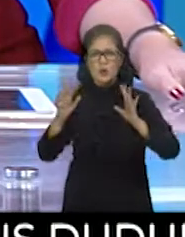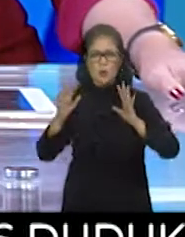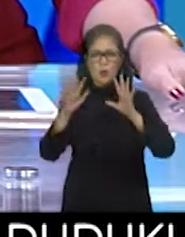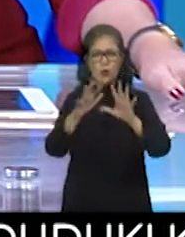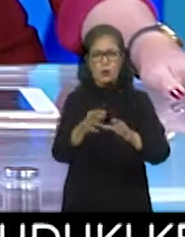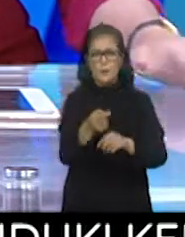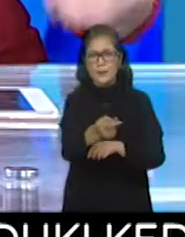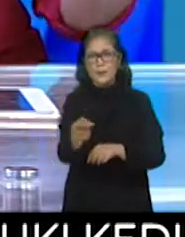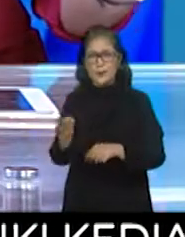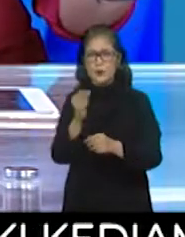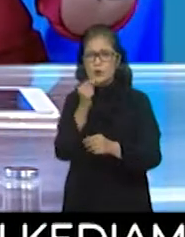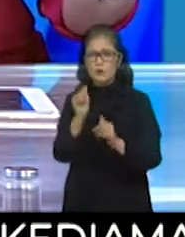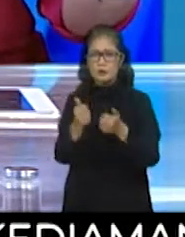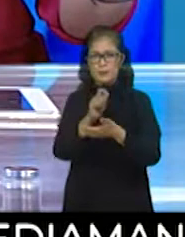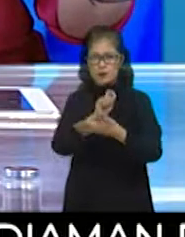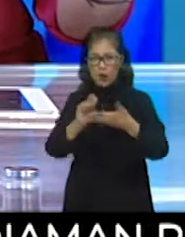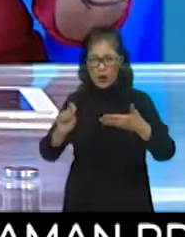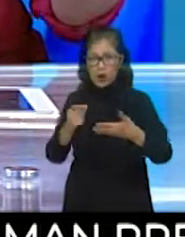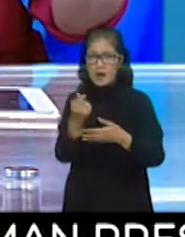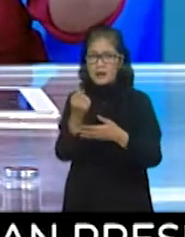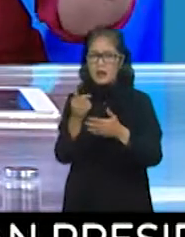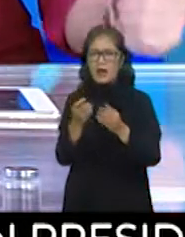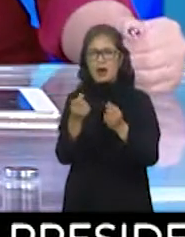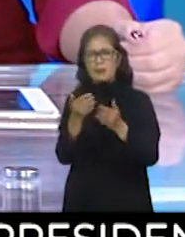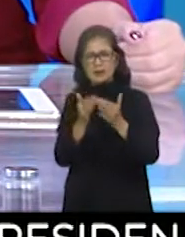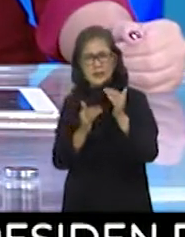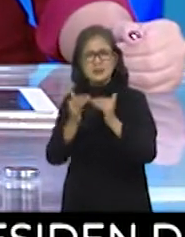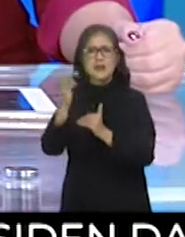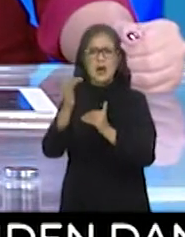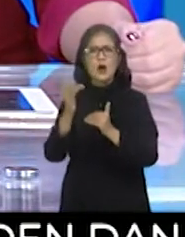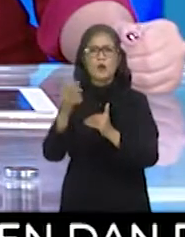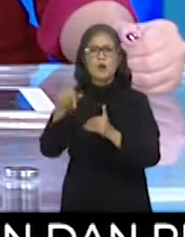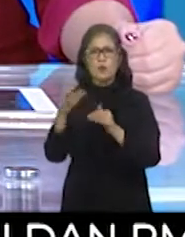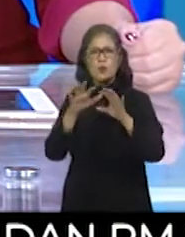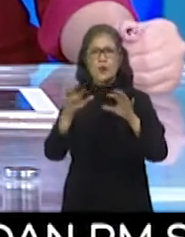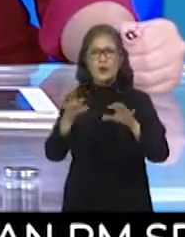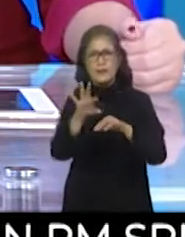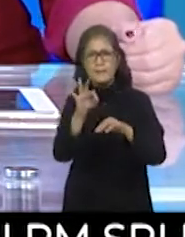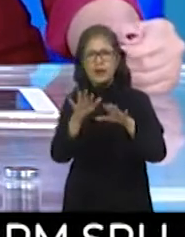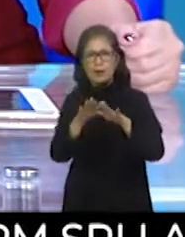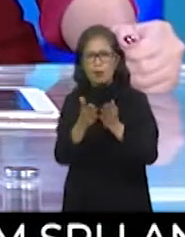sekolah. Harga yang lebih terjangkau dan banyaknya pilihan alat tulis menjadi daya tarik Pasar ASMK.